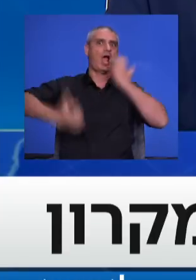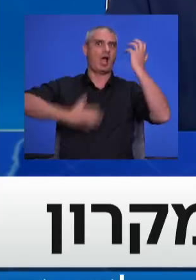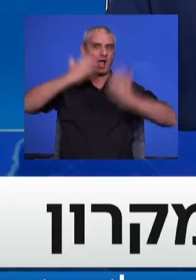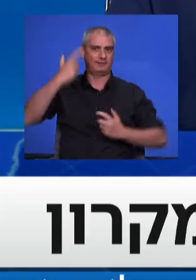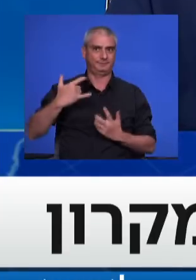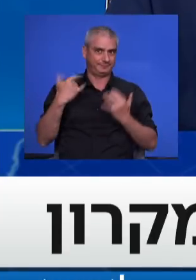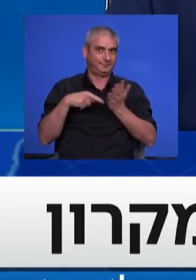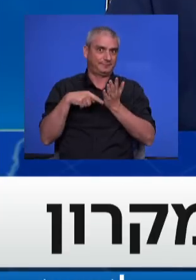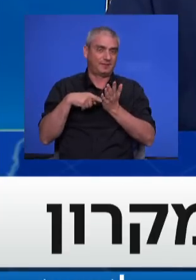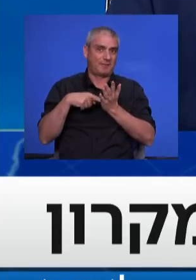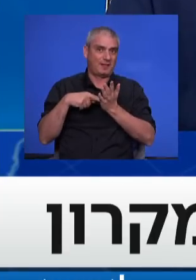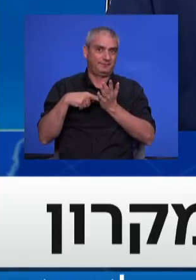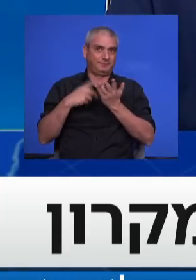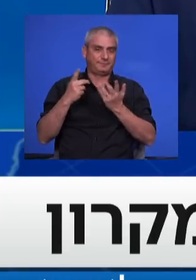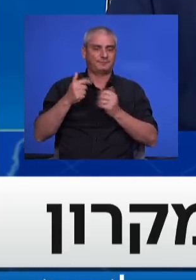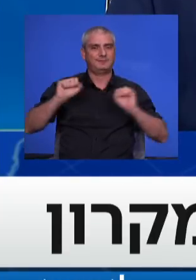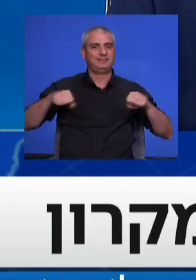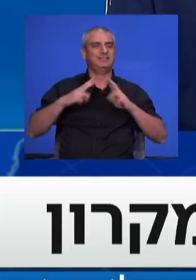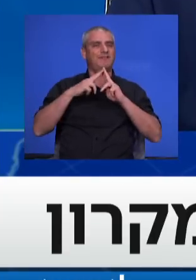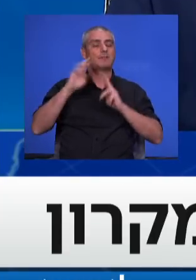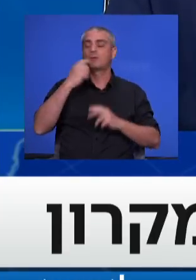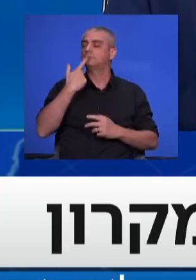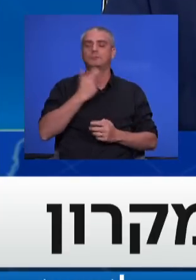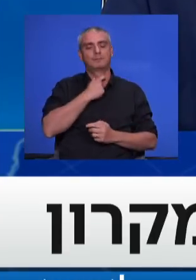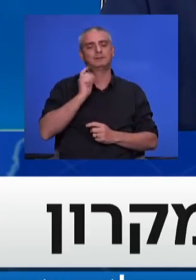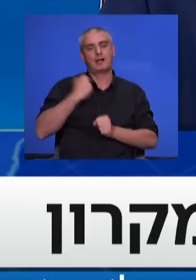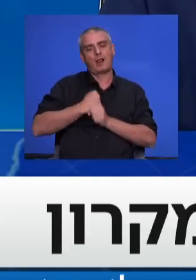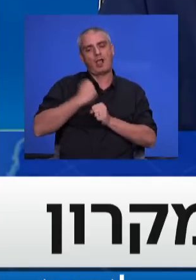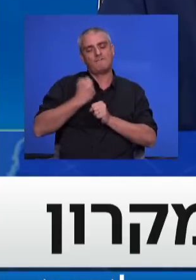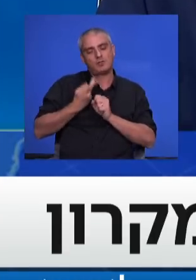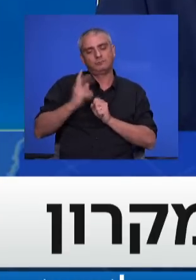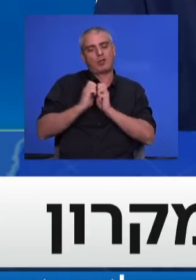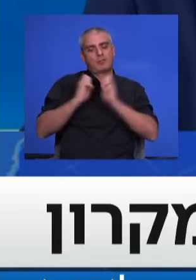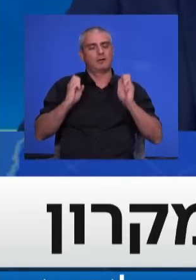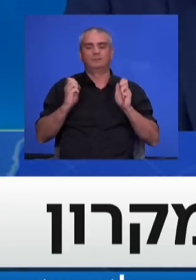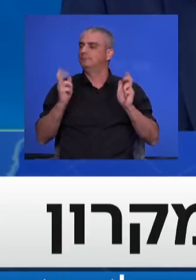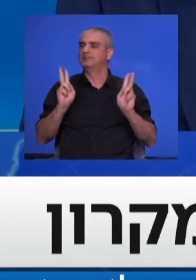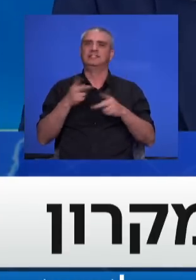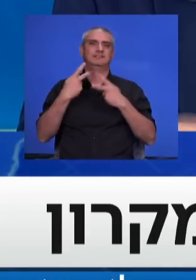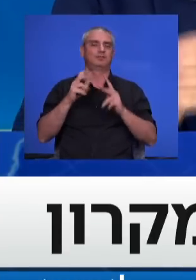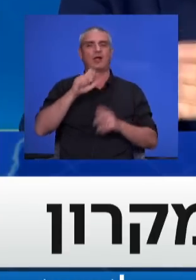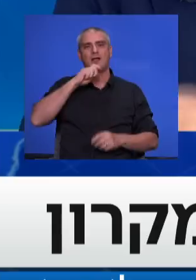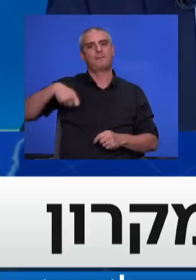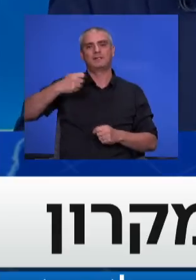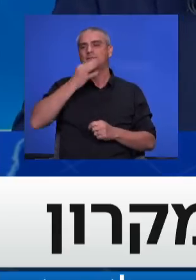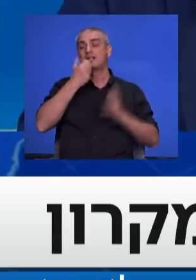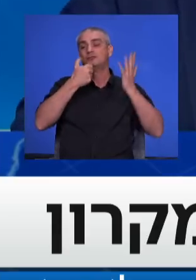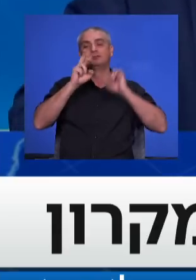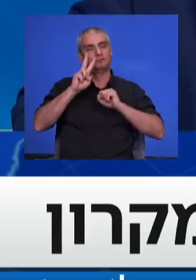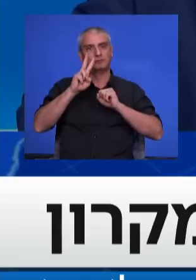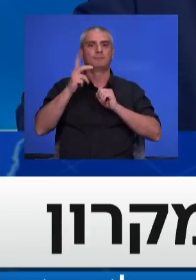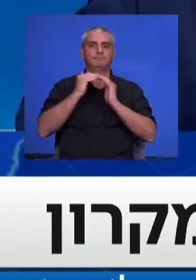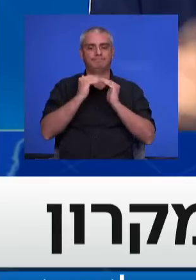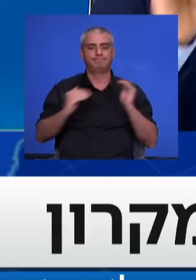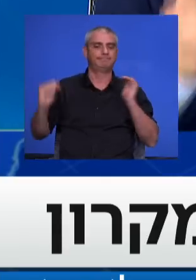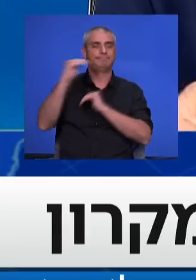צרפת סוערת, כי... מקרון אמר לצרפתים, אין ברירה, צריך לעבוד יותר. אי אפשר יהיה להותיר לצאת לפנסיה בגיל 62, והוא מעלה להם